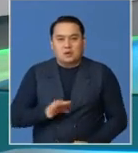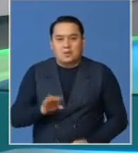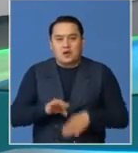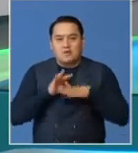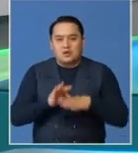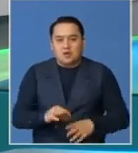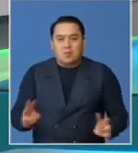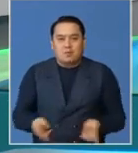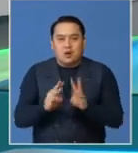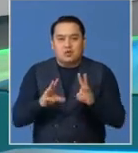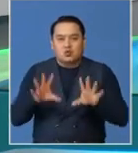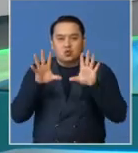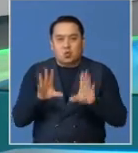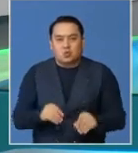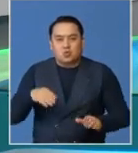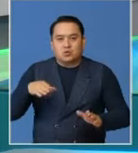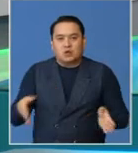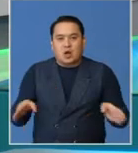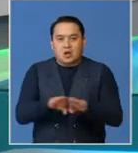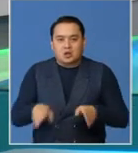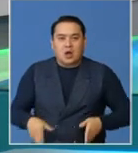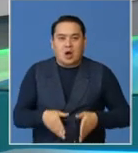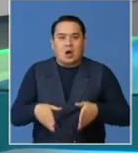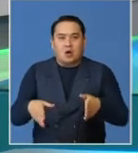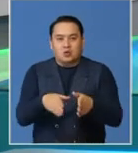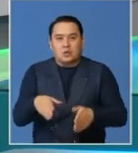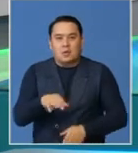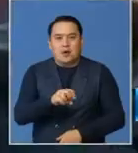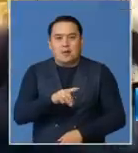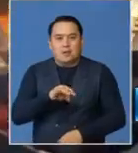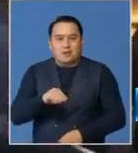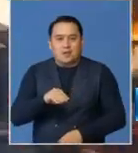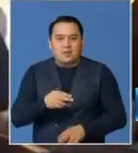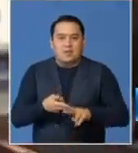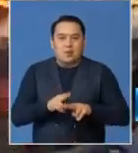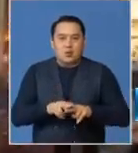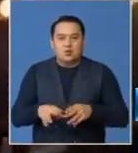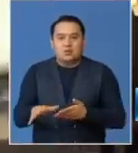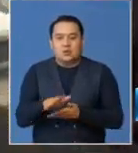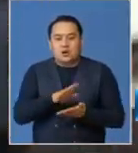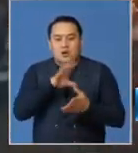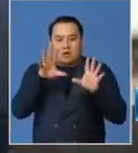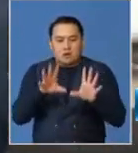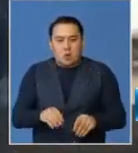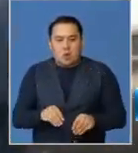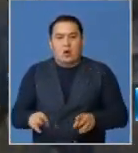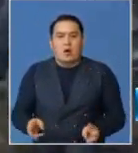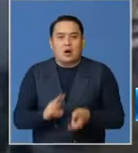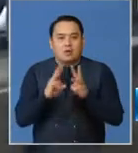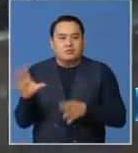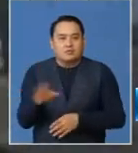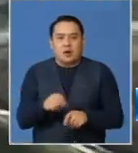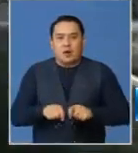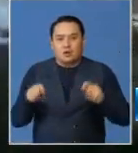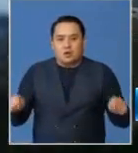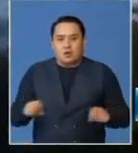Для проведения пожаротушения были закрыты дороги к рынку со стороны улиц Мамбет-Батыра и Мира. Но после ликвидации огня все пути